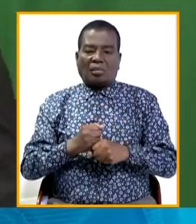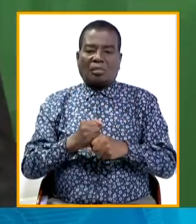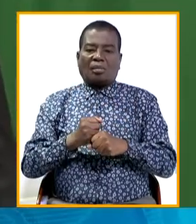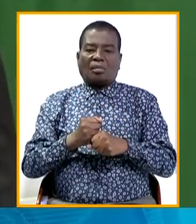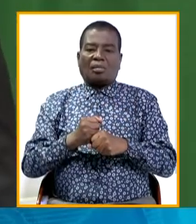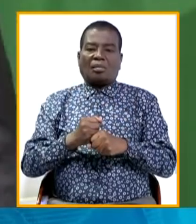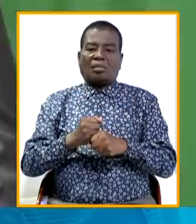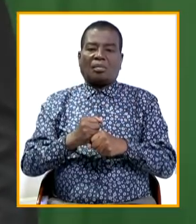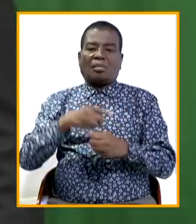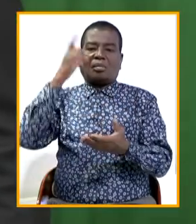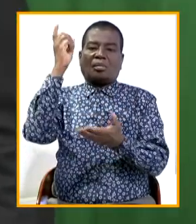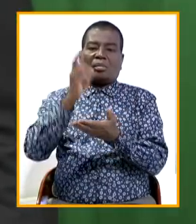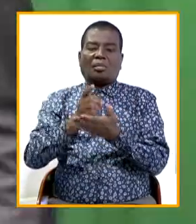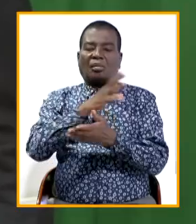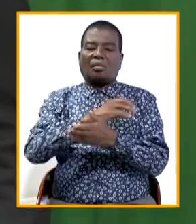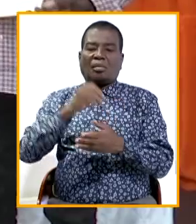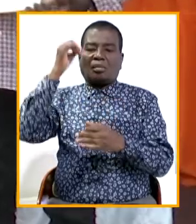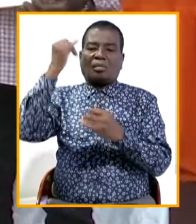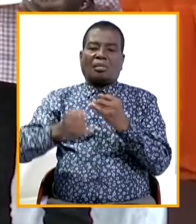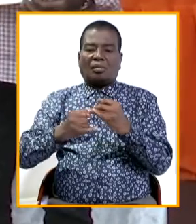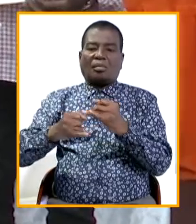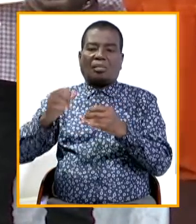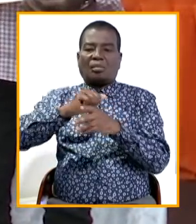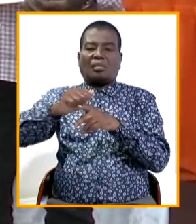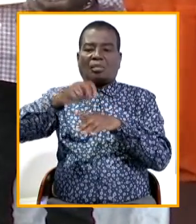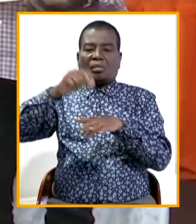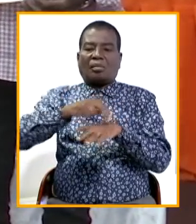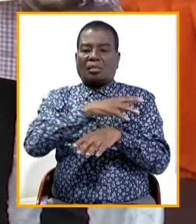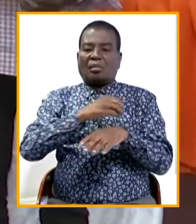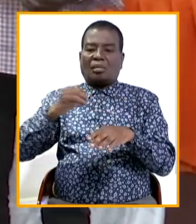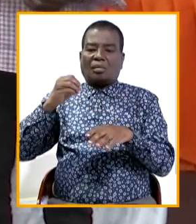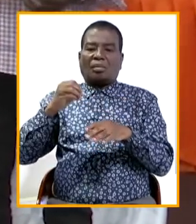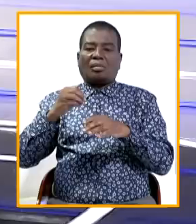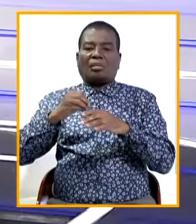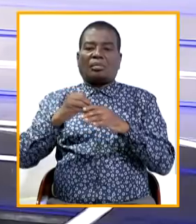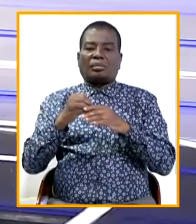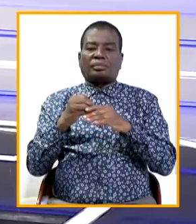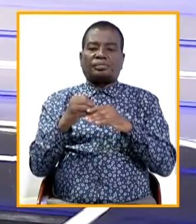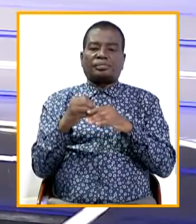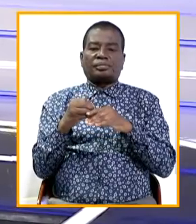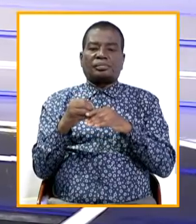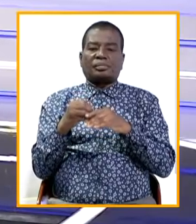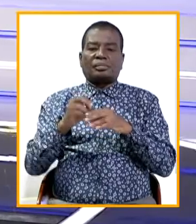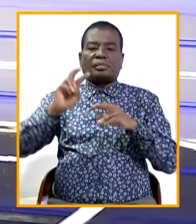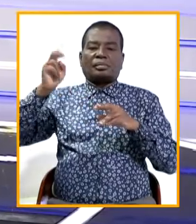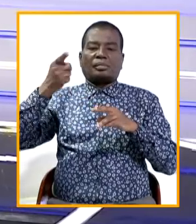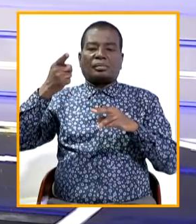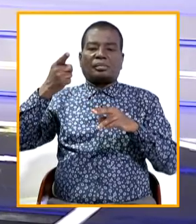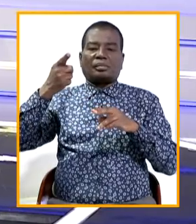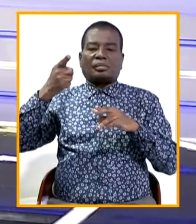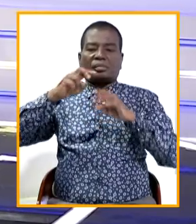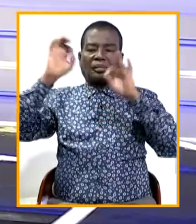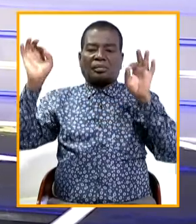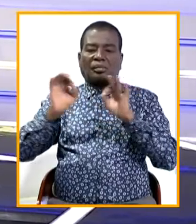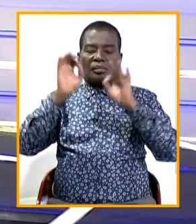de formation après 6 mois, sur 8 modules, dont l'éducation multilingue. La première édition du